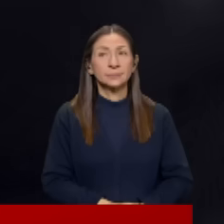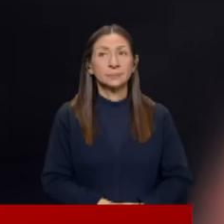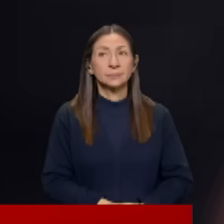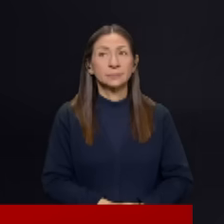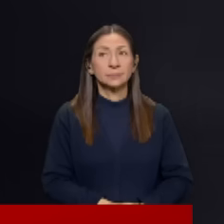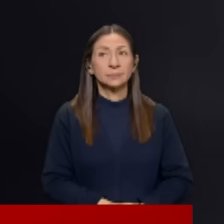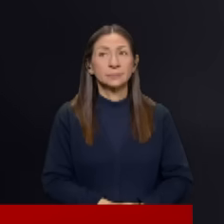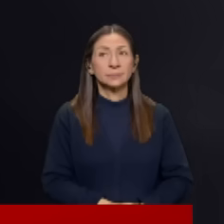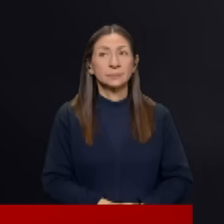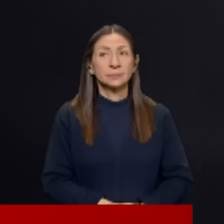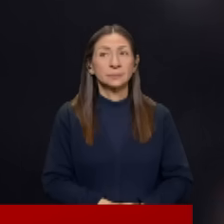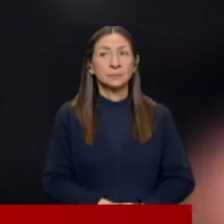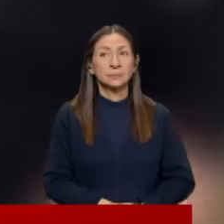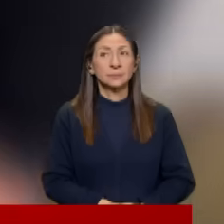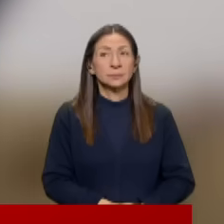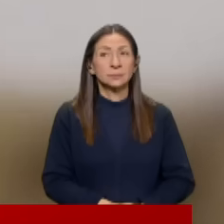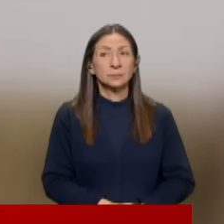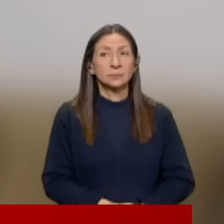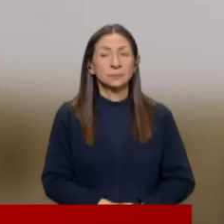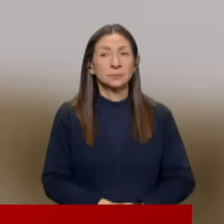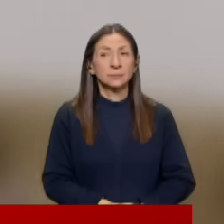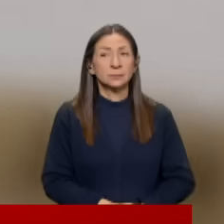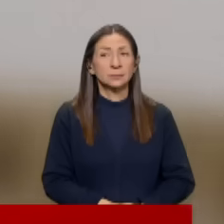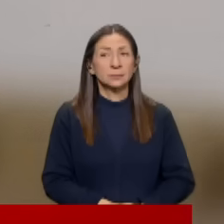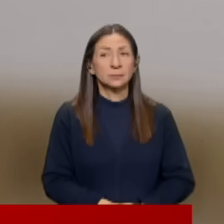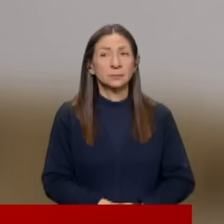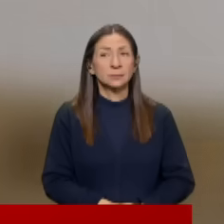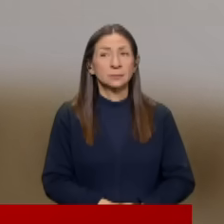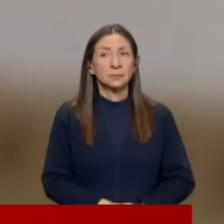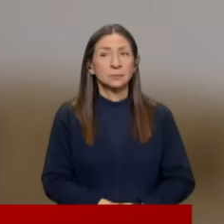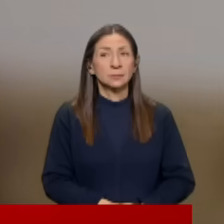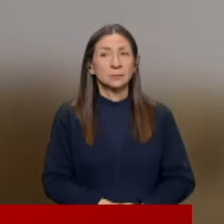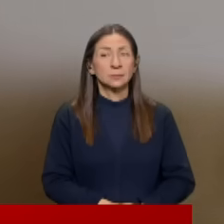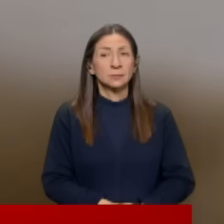ben o oyunu bozarım.